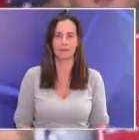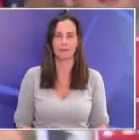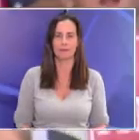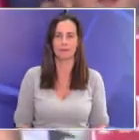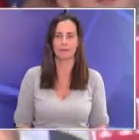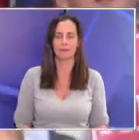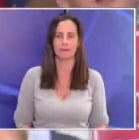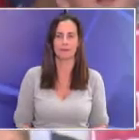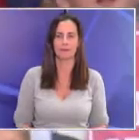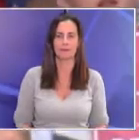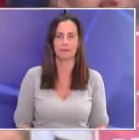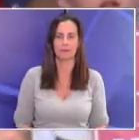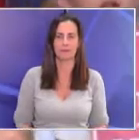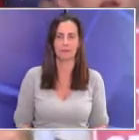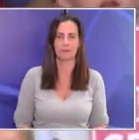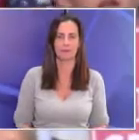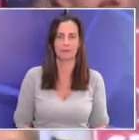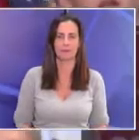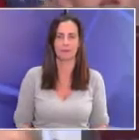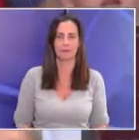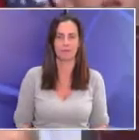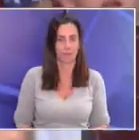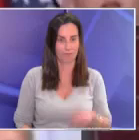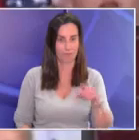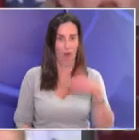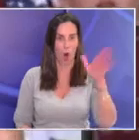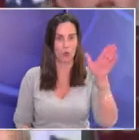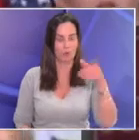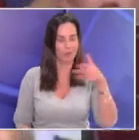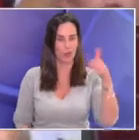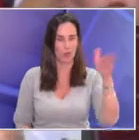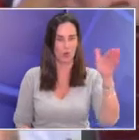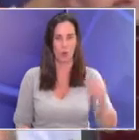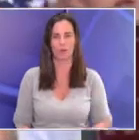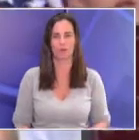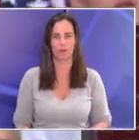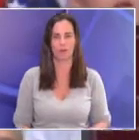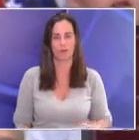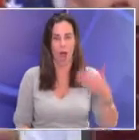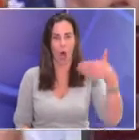All right, get them out of here, please. Get them out.